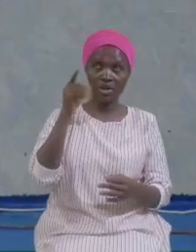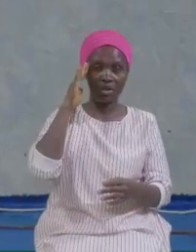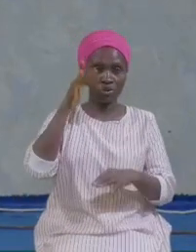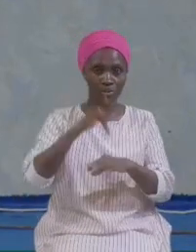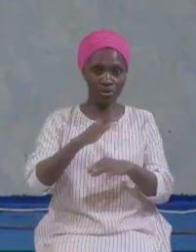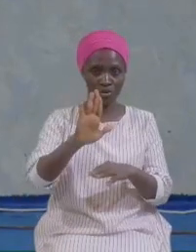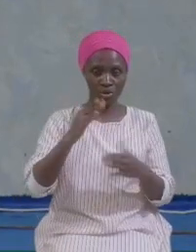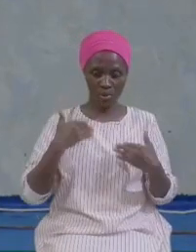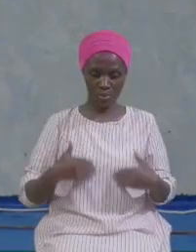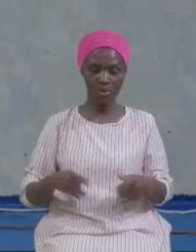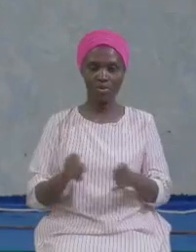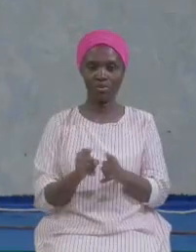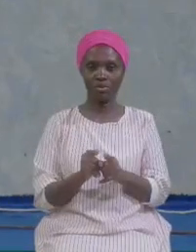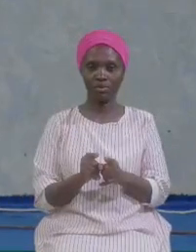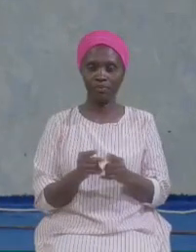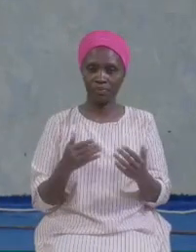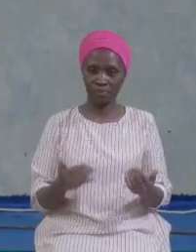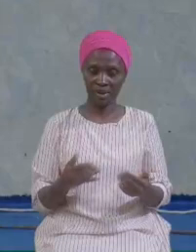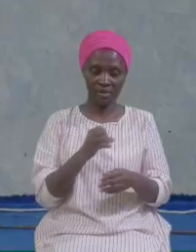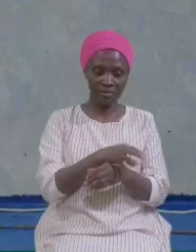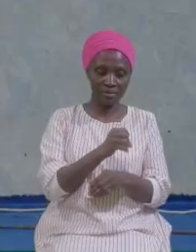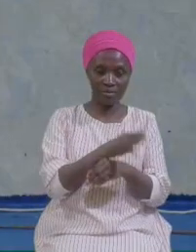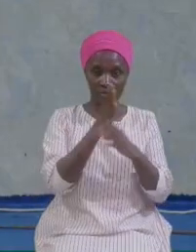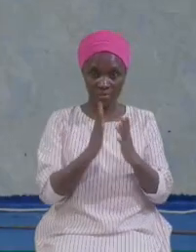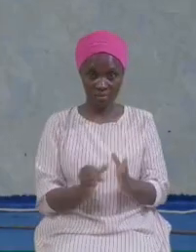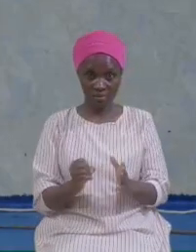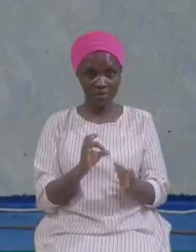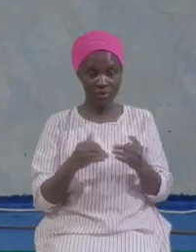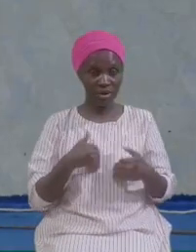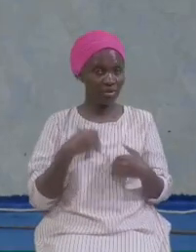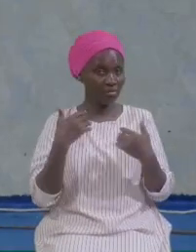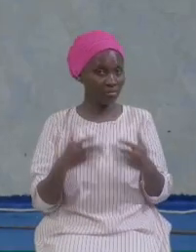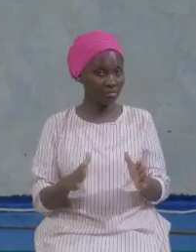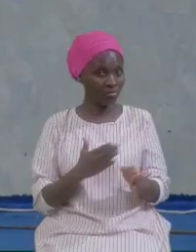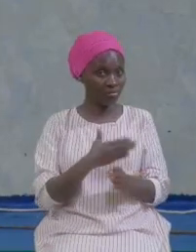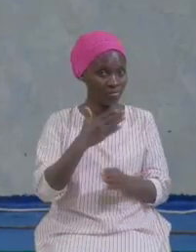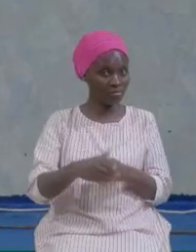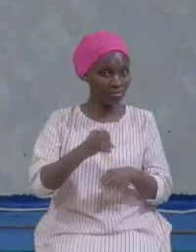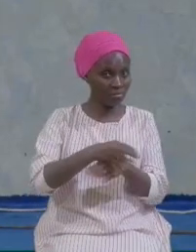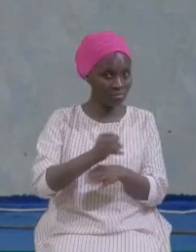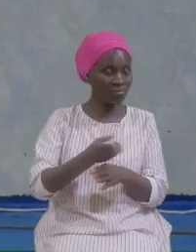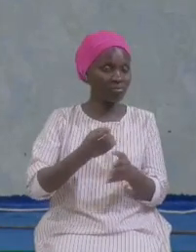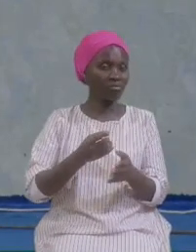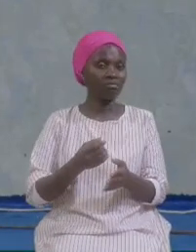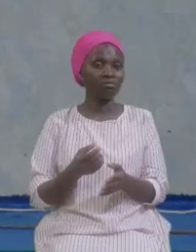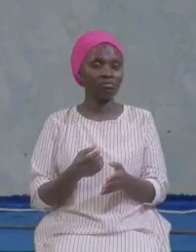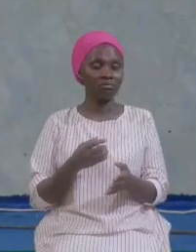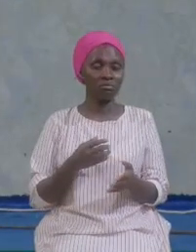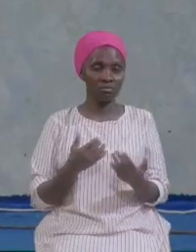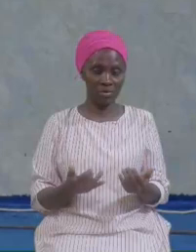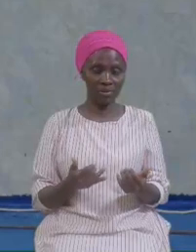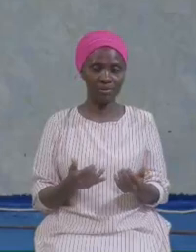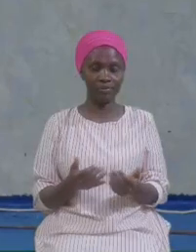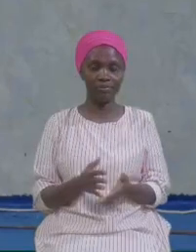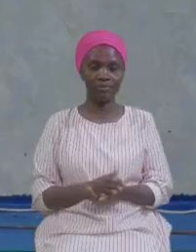également. Chers conseillers, dépêchons-nous alors parce que l'homme de Dieu reviendra pour prier pour nous.